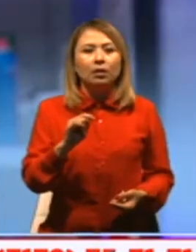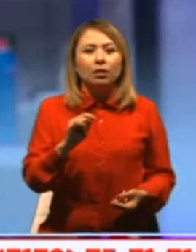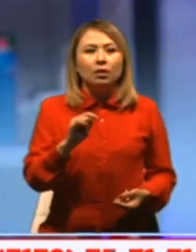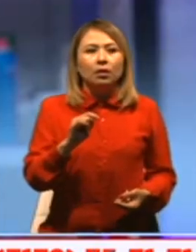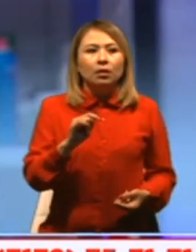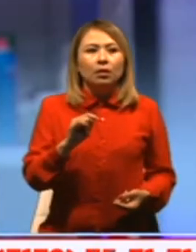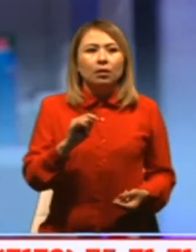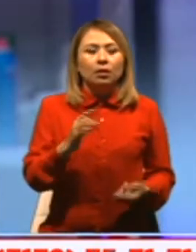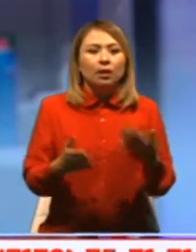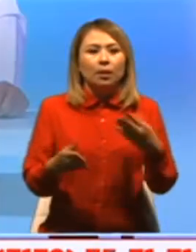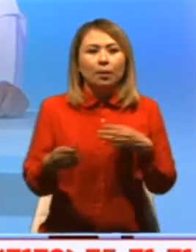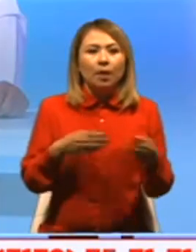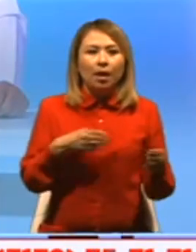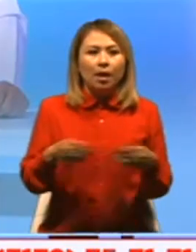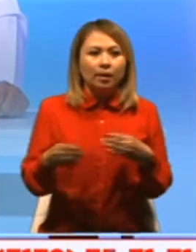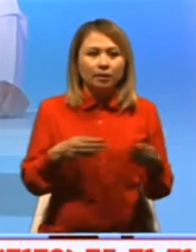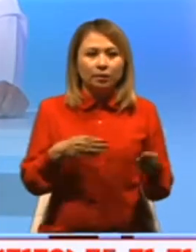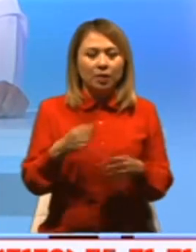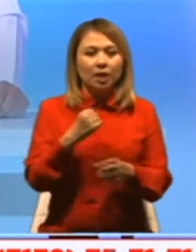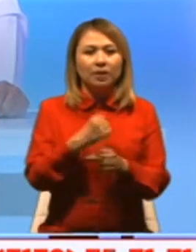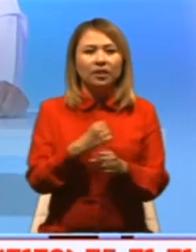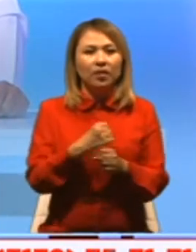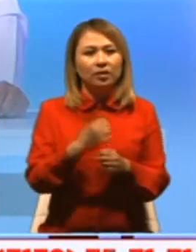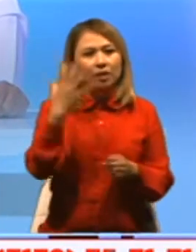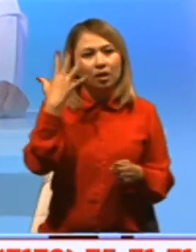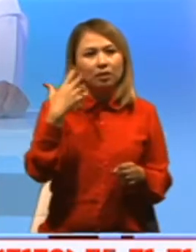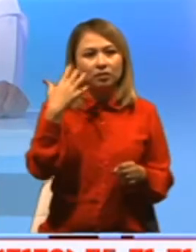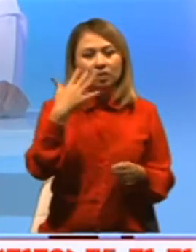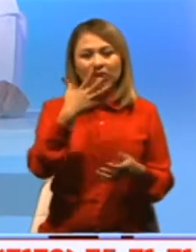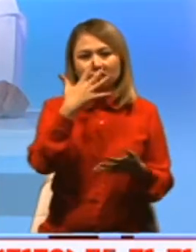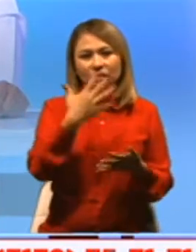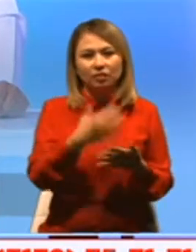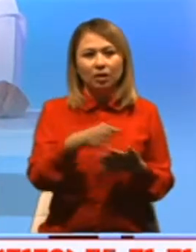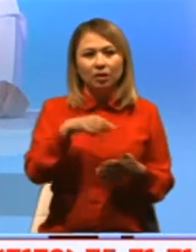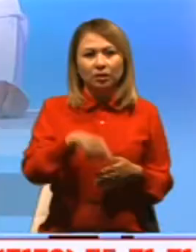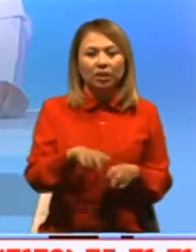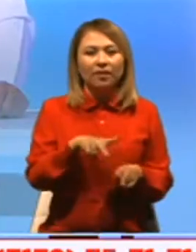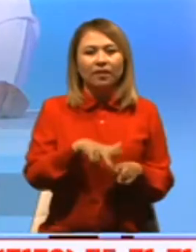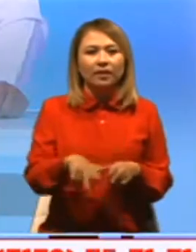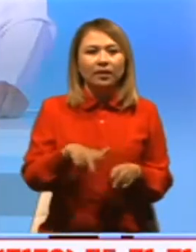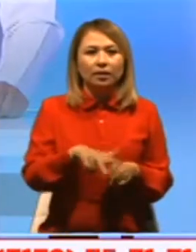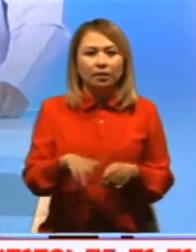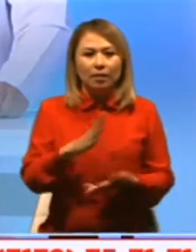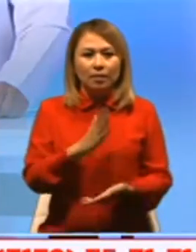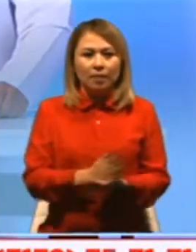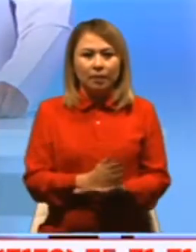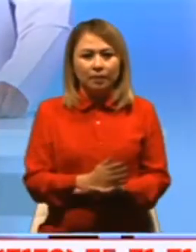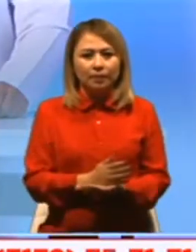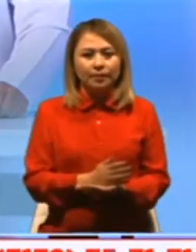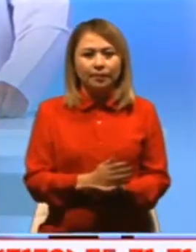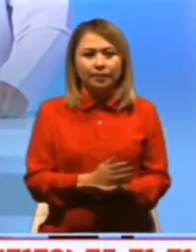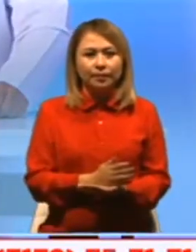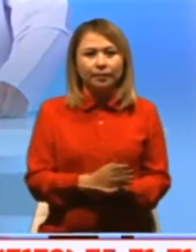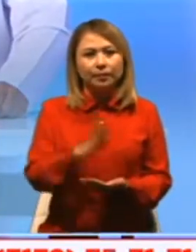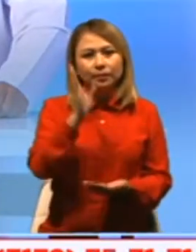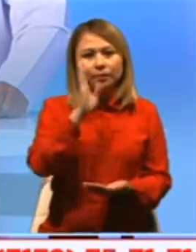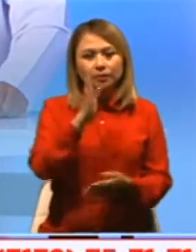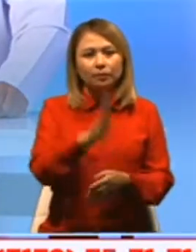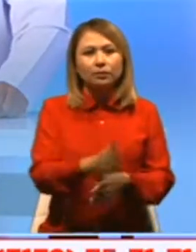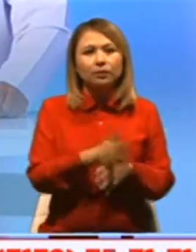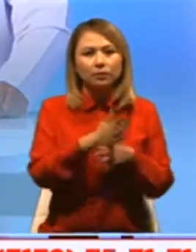иә? Пластмассалық құтыларға сақтаған кезде, яғни ол жерден өзінен бөлінетін молекулалық атомдар өзгерістеріне алып келуі мүмкін су көп тұрған